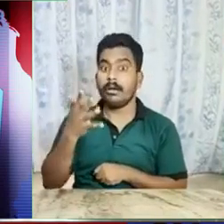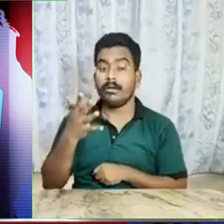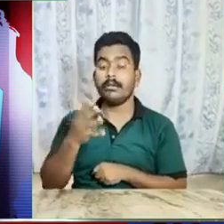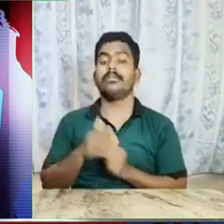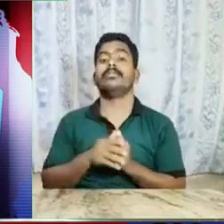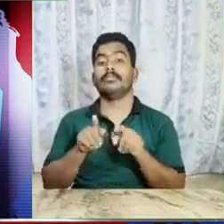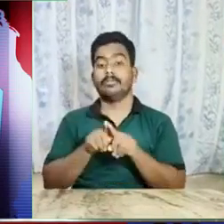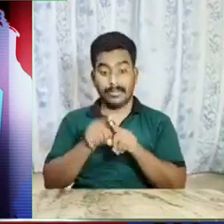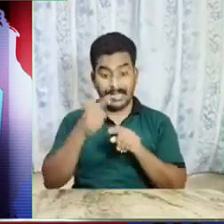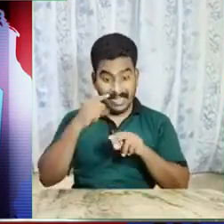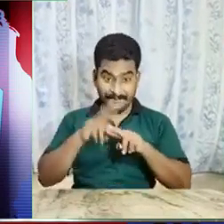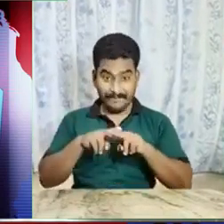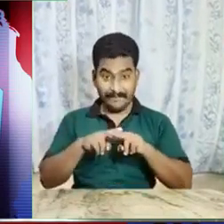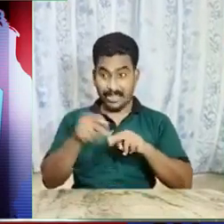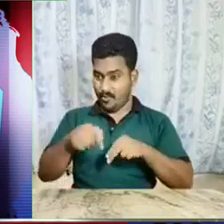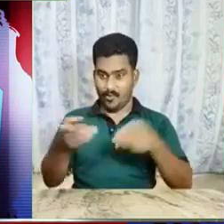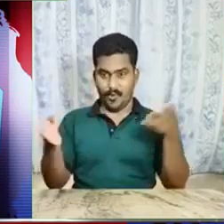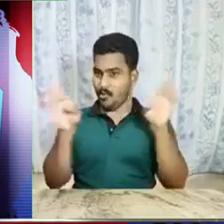ആളുകൾ വരുമ്പോൾ